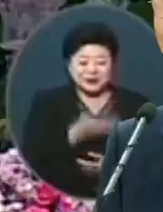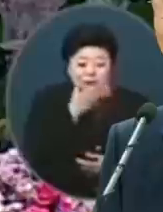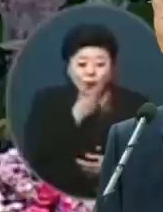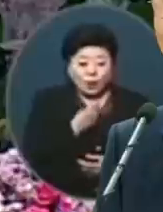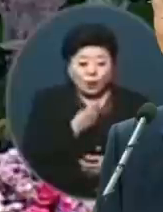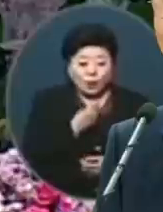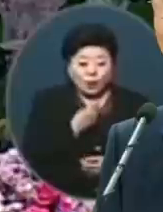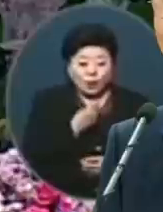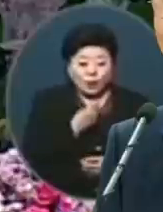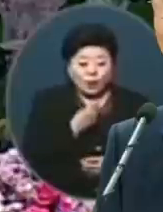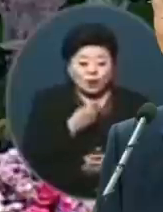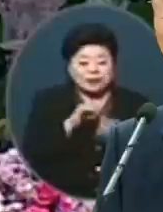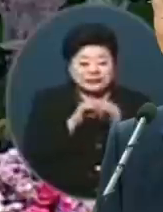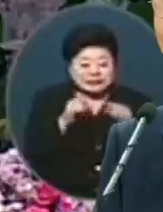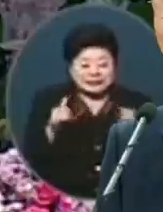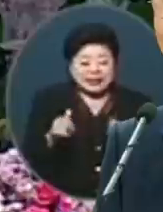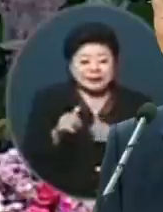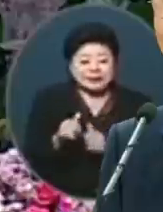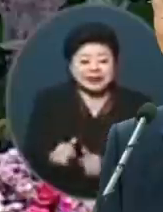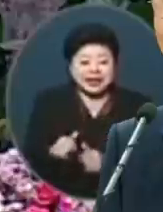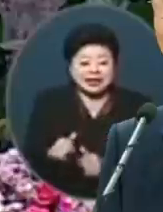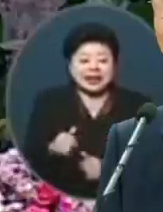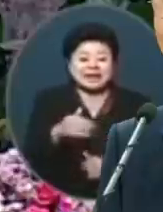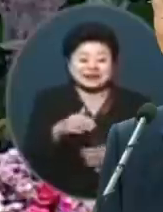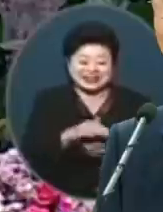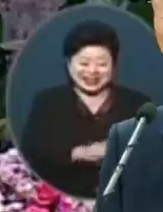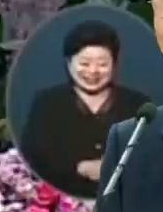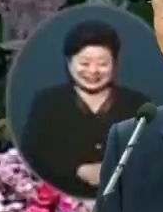복은 사람 따라갑니다.